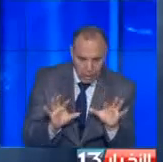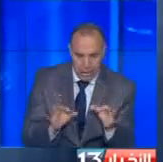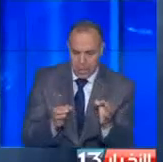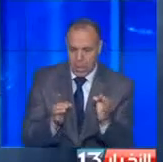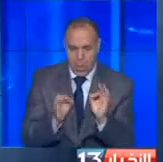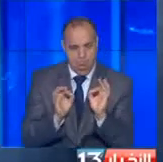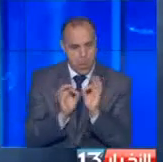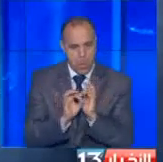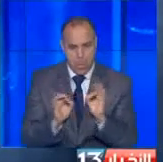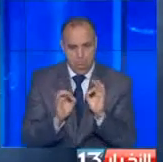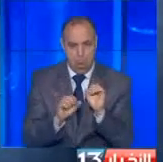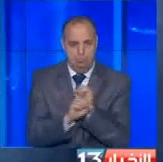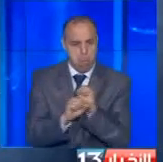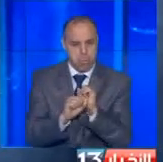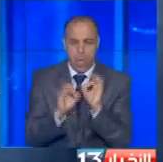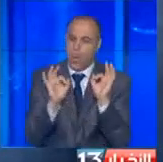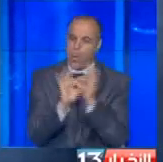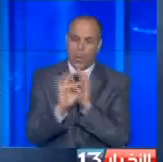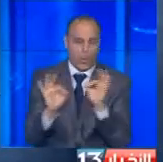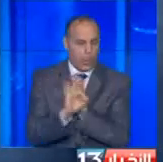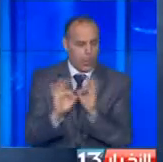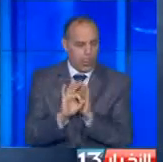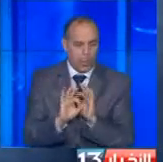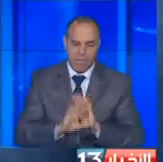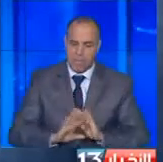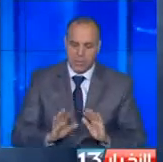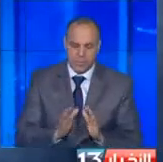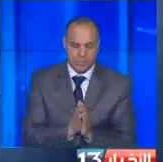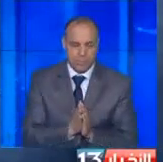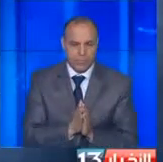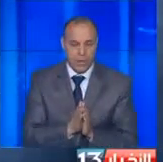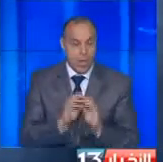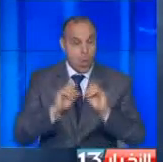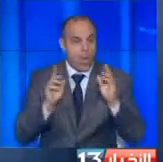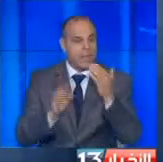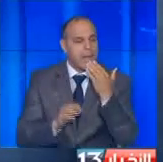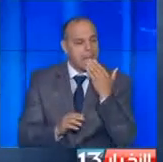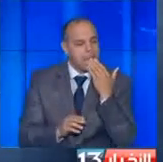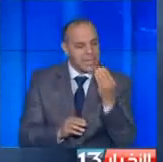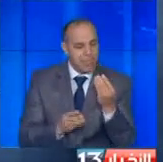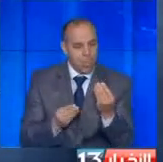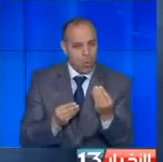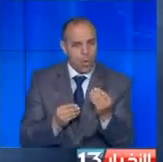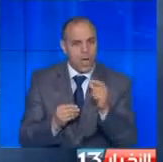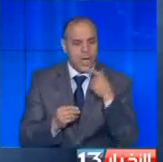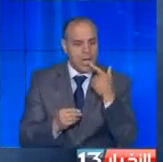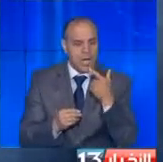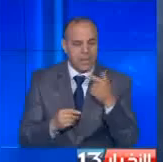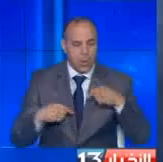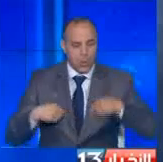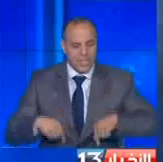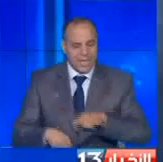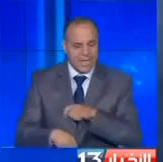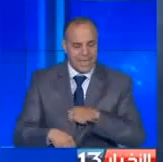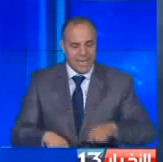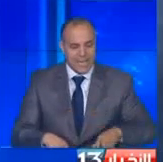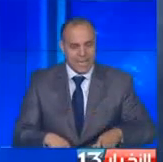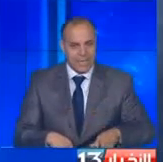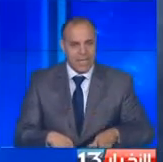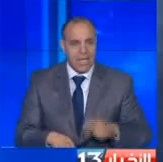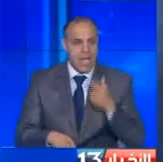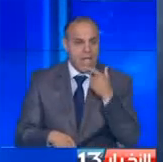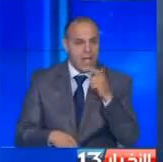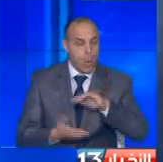العثور على أي شيء يمثل خطورة على الأمن العام. نعم واضح، شكرا لك ياسر مصباح الناطق الرسمي باسم وزارة الداخلية